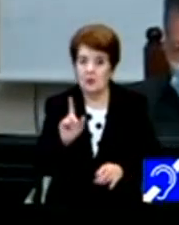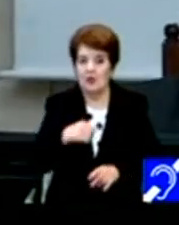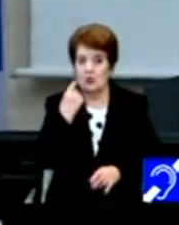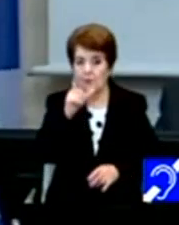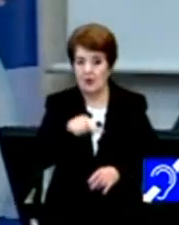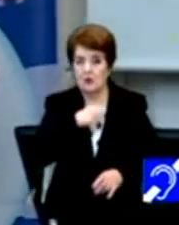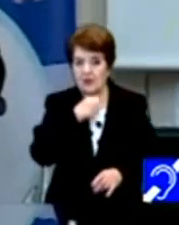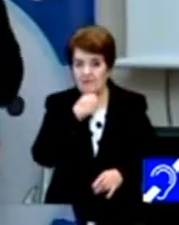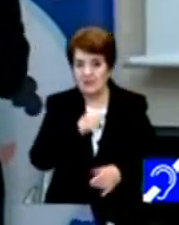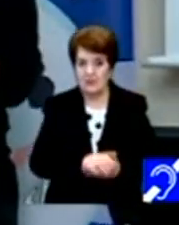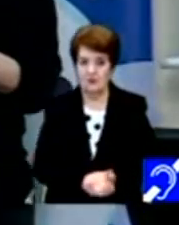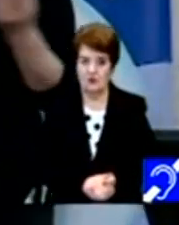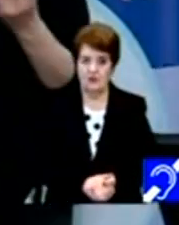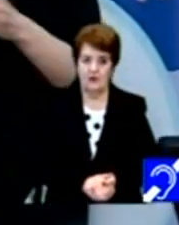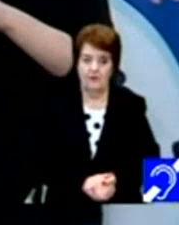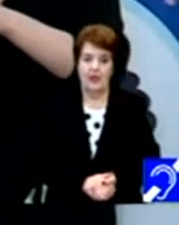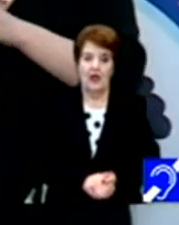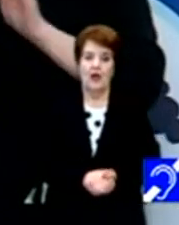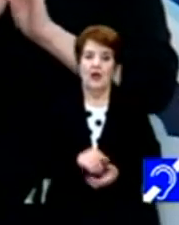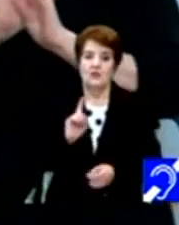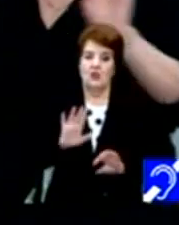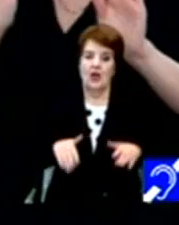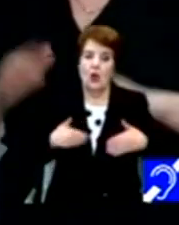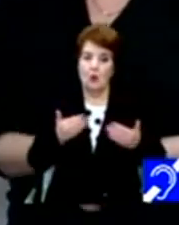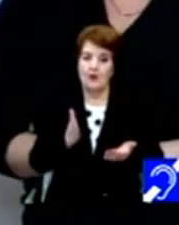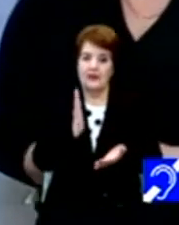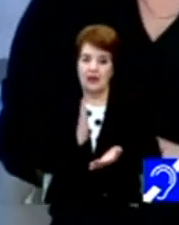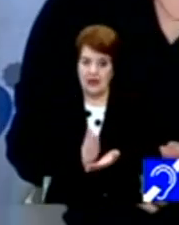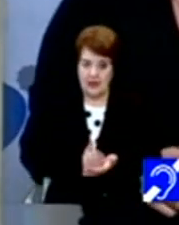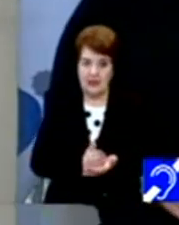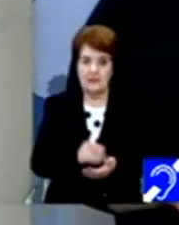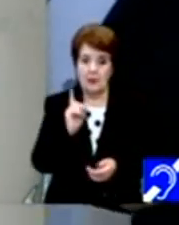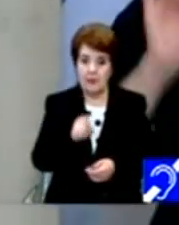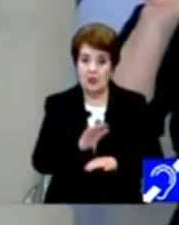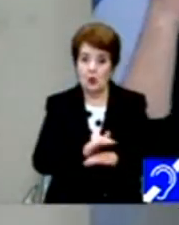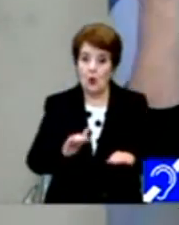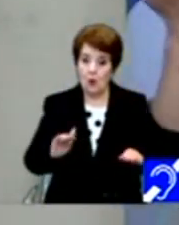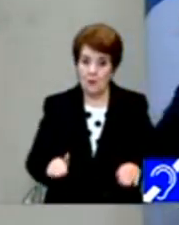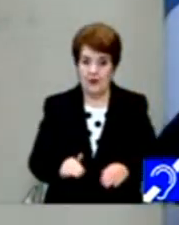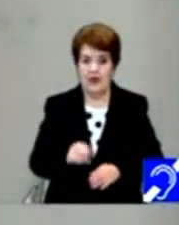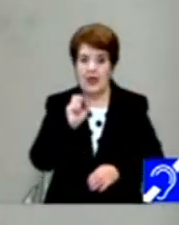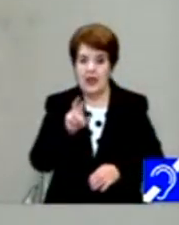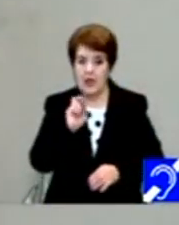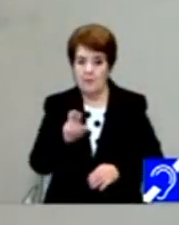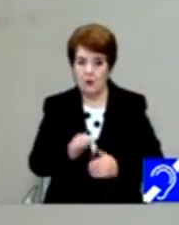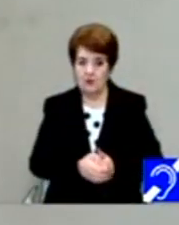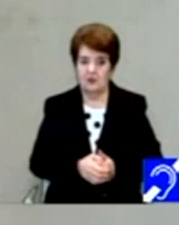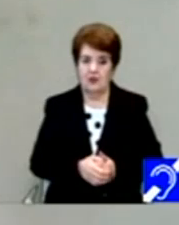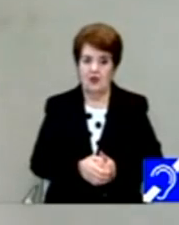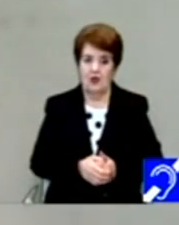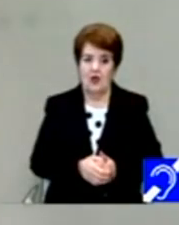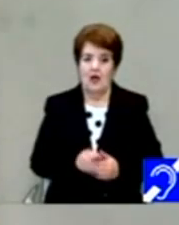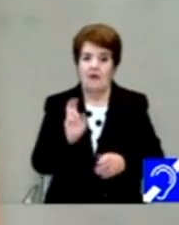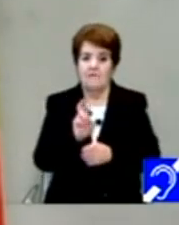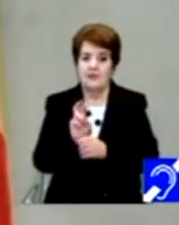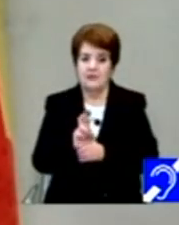persoanele vârstnice. Și recomandarea este și pentru copii, nepoți, de a evita